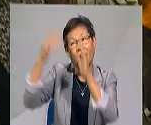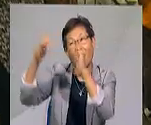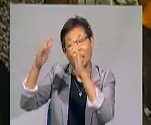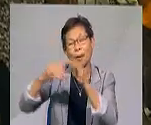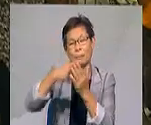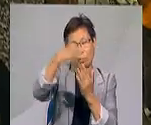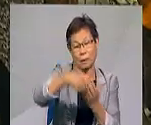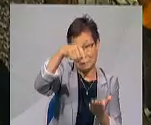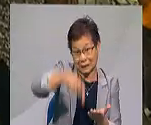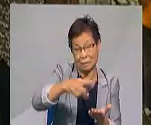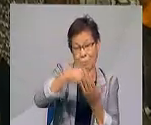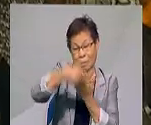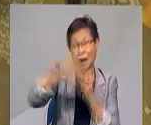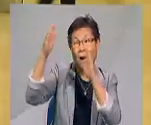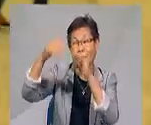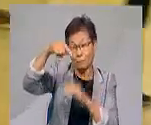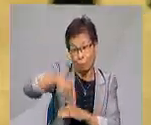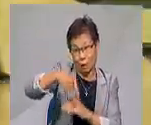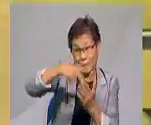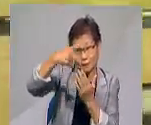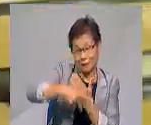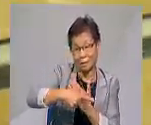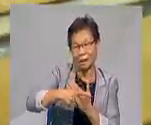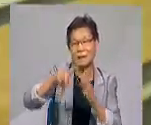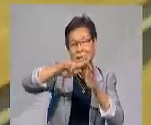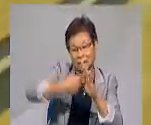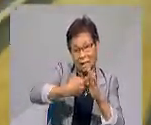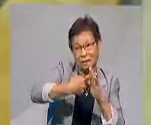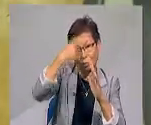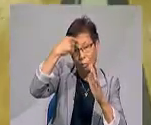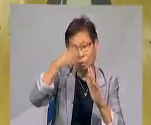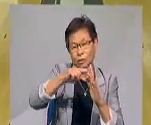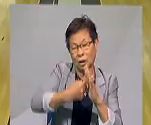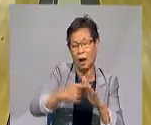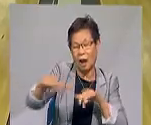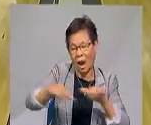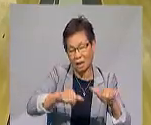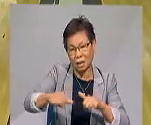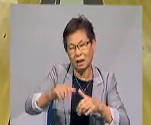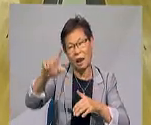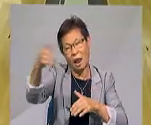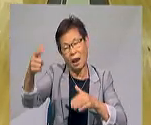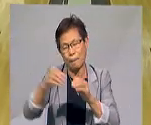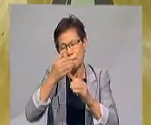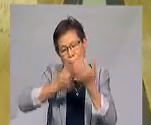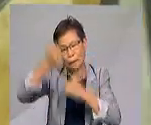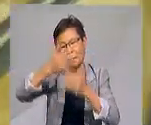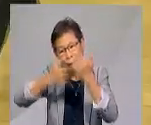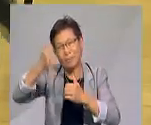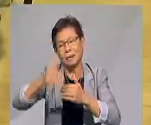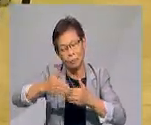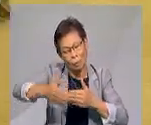hari ini menjadi satu jalan pembuka supaya aktiviti-aktiviti yang lain yang lebih baik kita